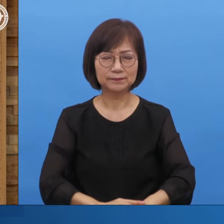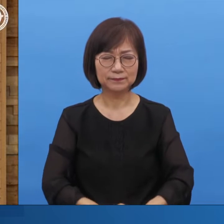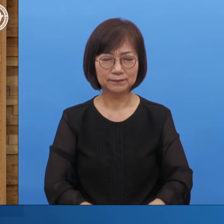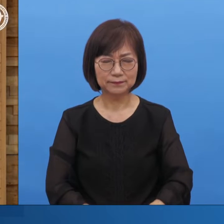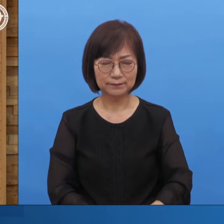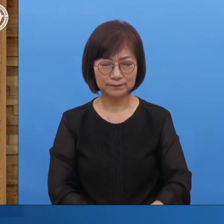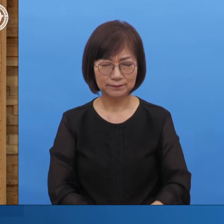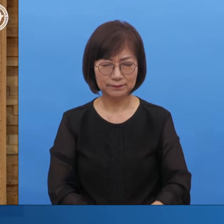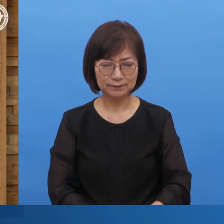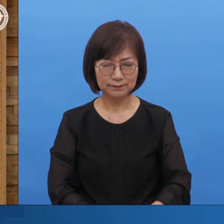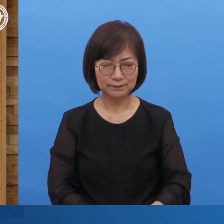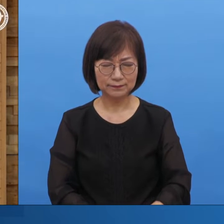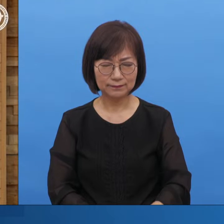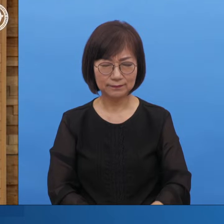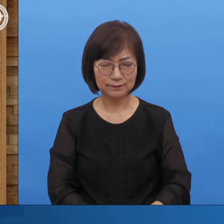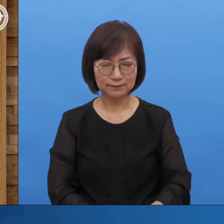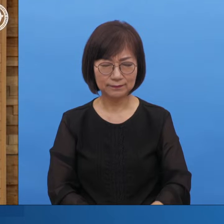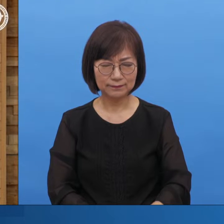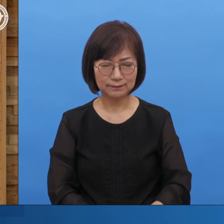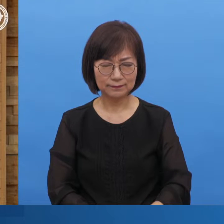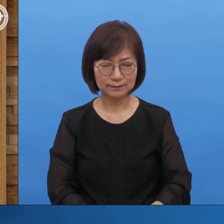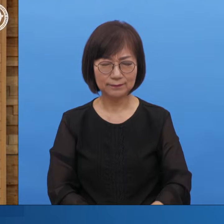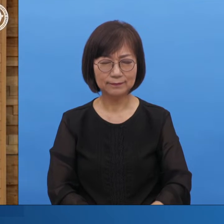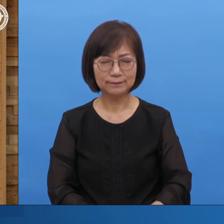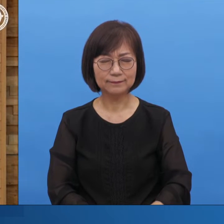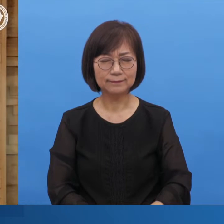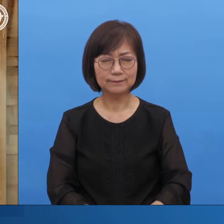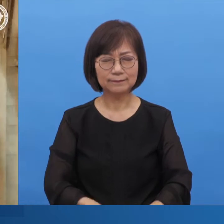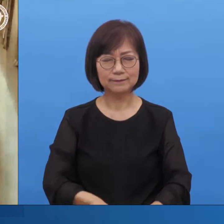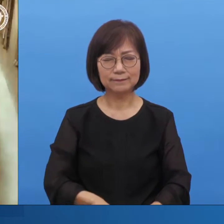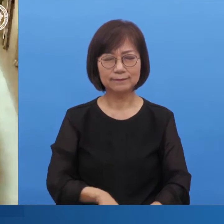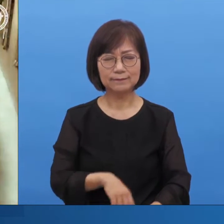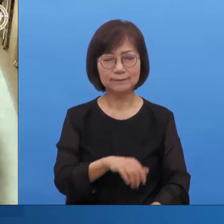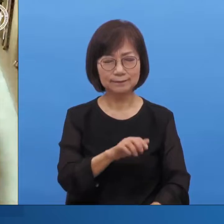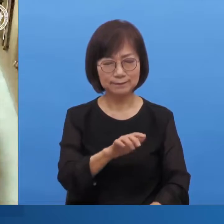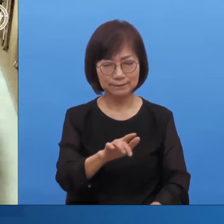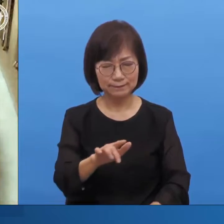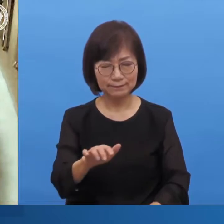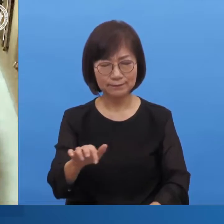rest of our lives, 24 hours. Amen. 아멘.